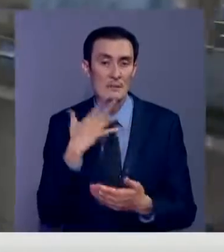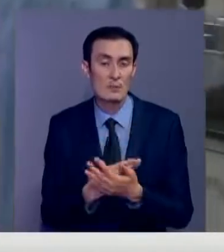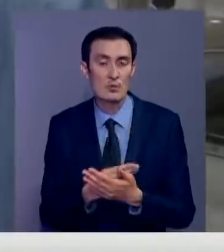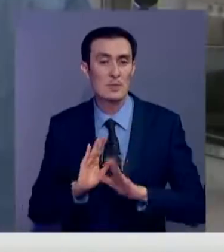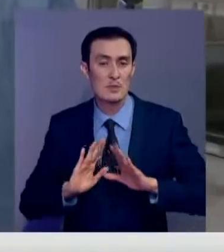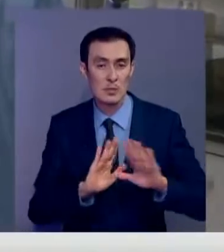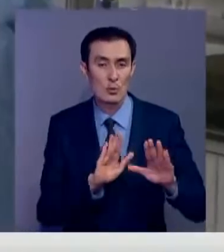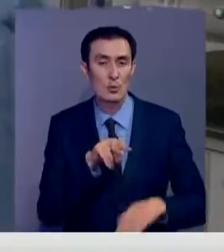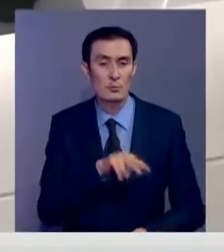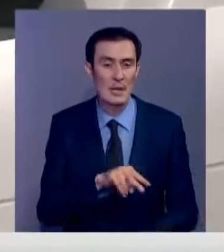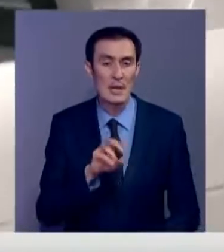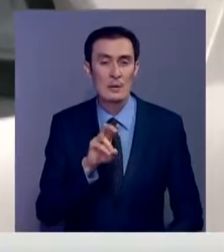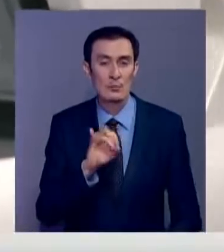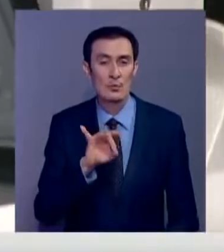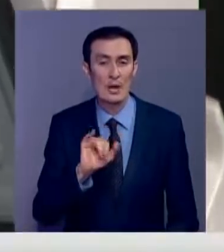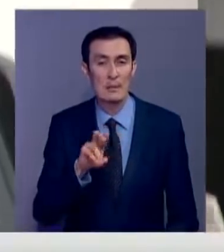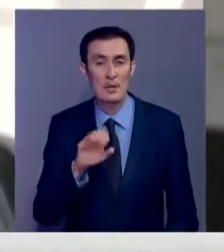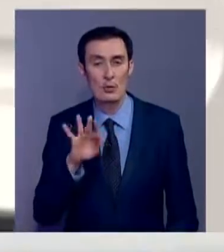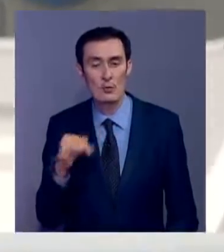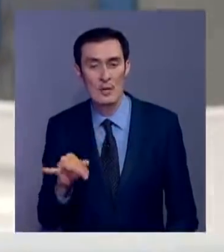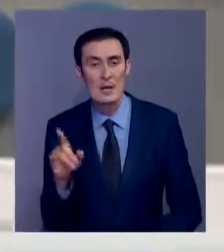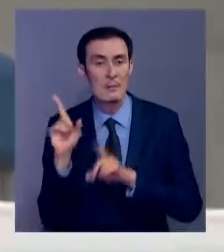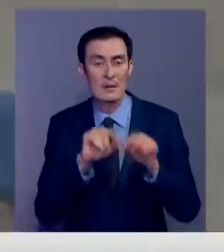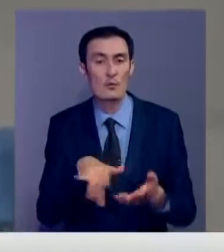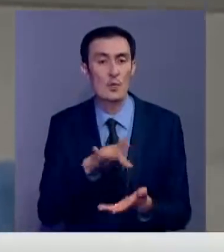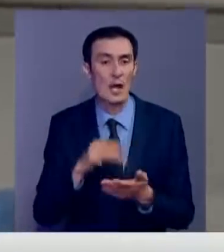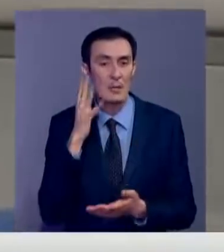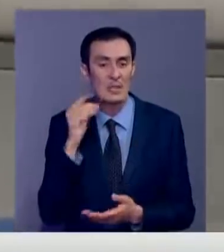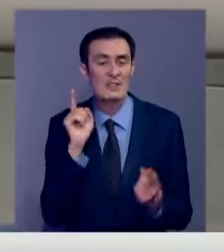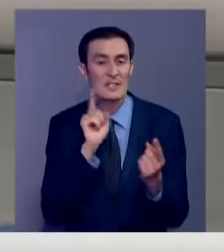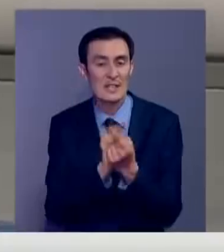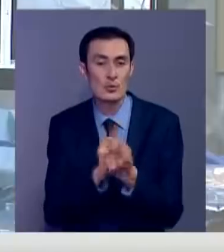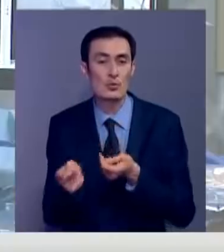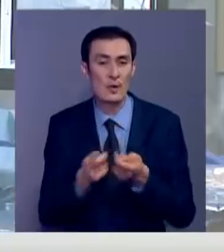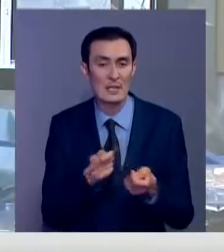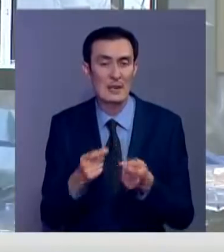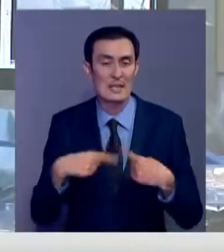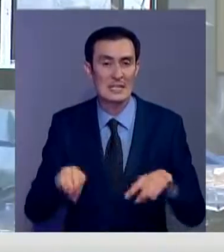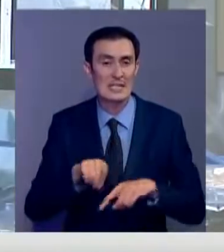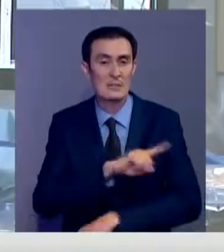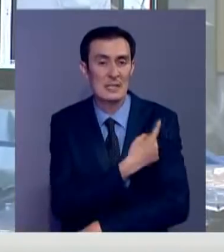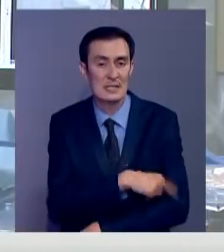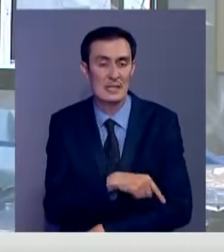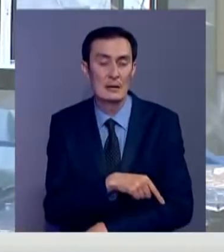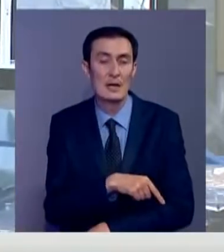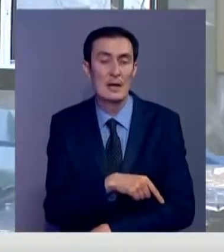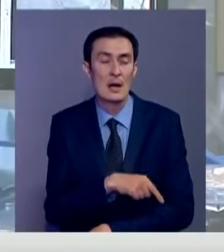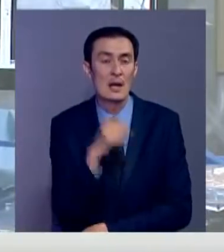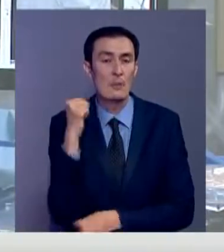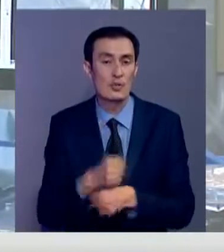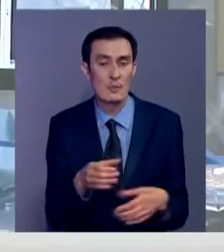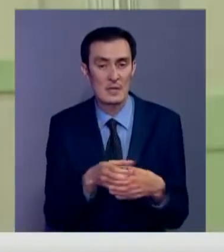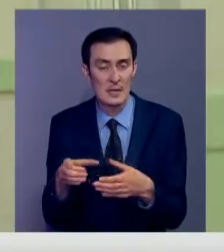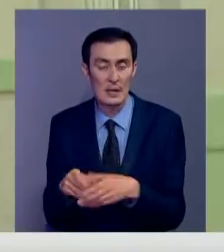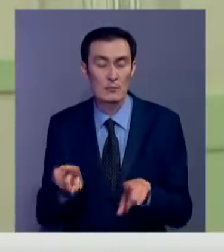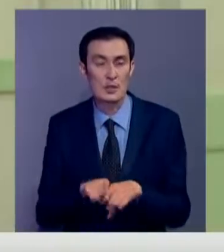своему заместителю Людмиле Бюрабековой выехать в Алматы и встретиться с руководителем организации и медицинским персоналом.